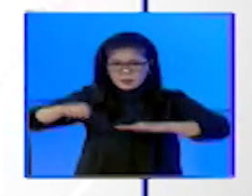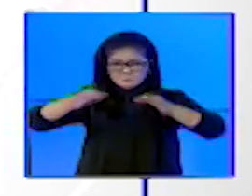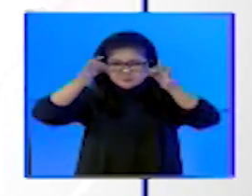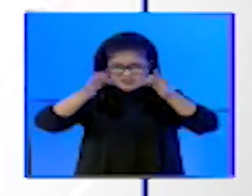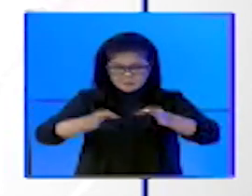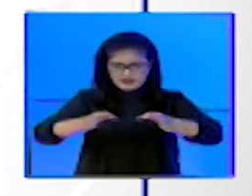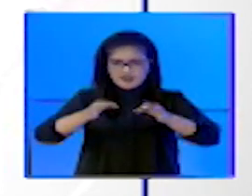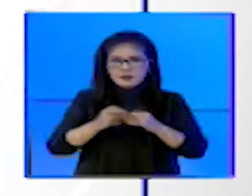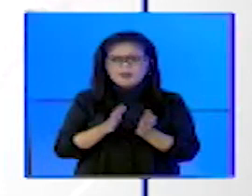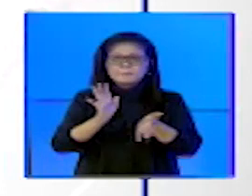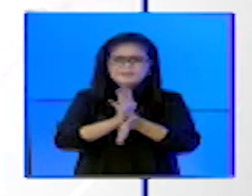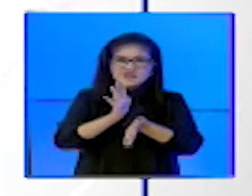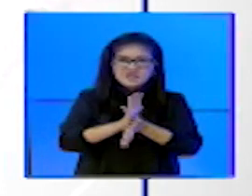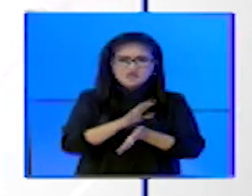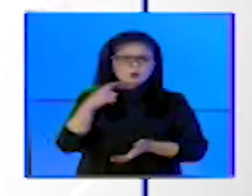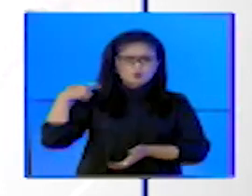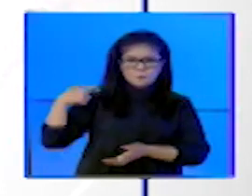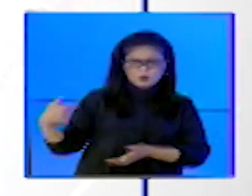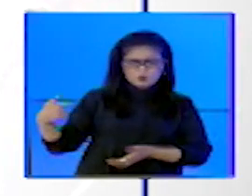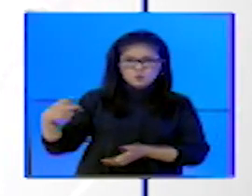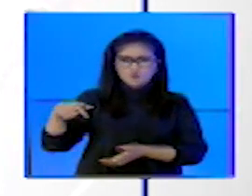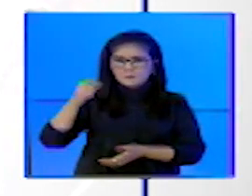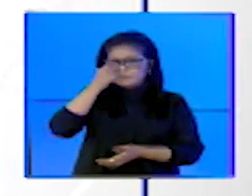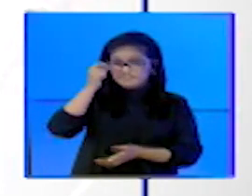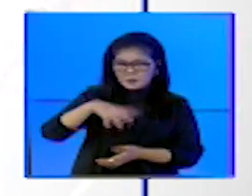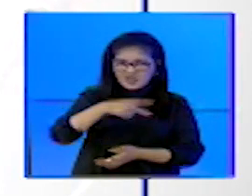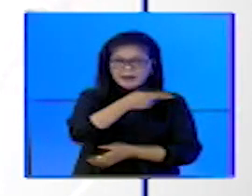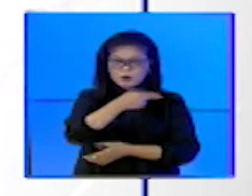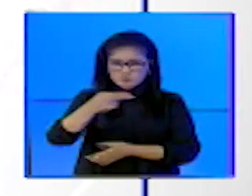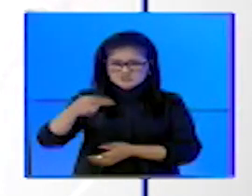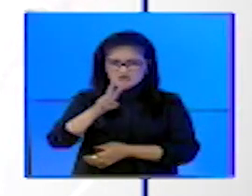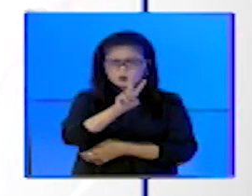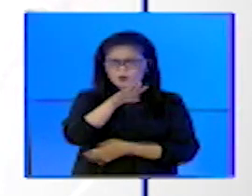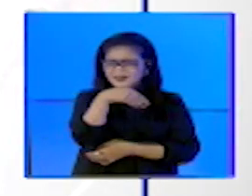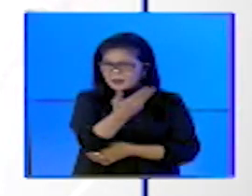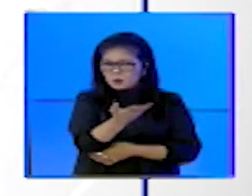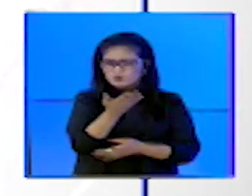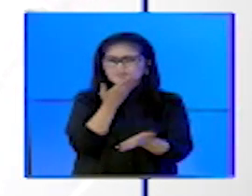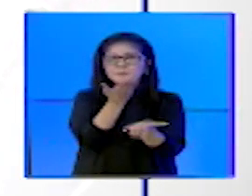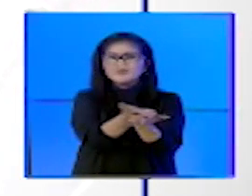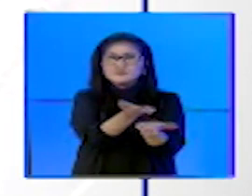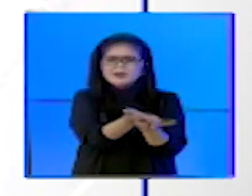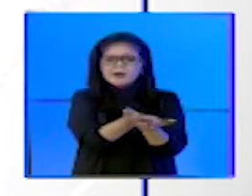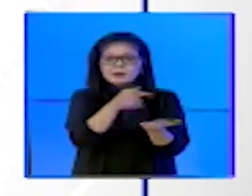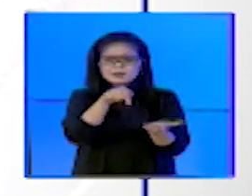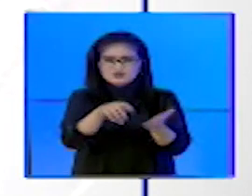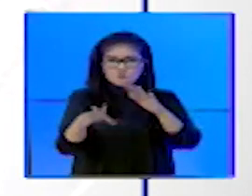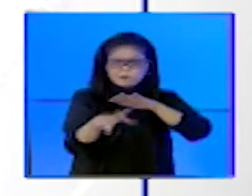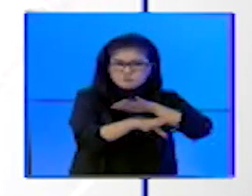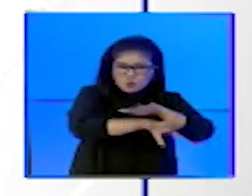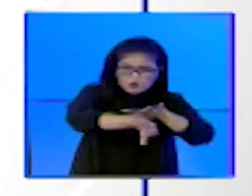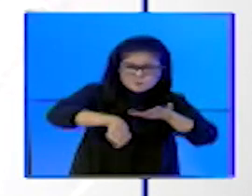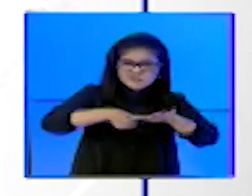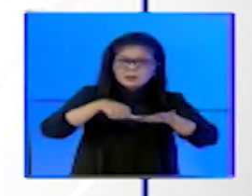BI Syahril Sabirin masing-masing 2 tahun. Keduanya terbukti melakukan tindak pidana korupsi dalam pengalihan hak tagih piutang